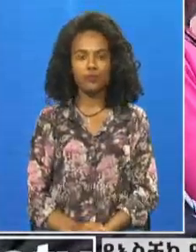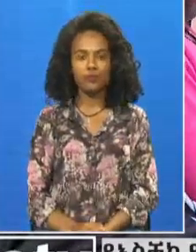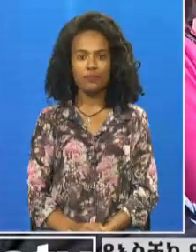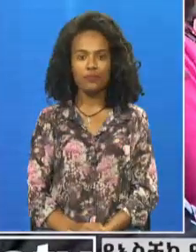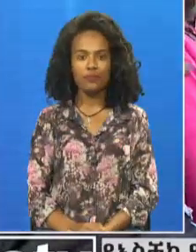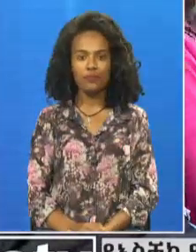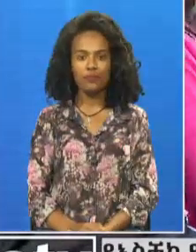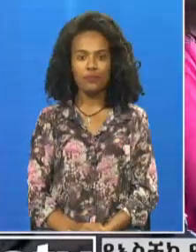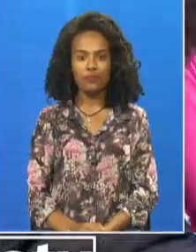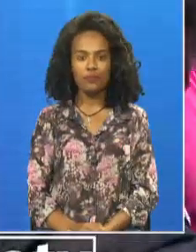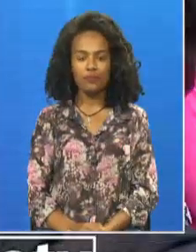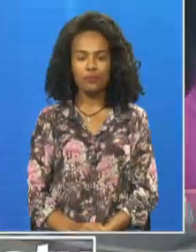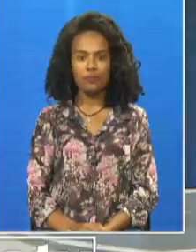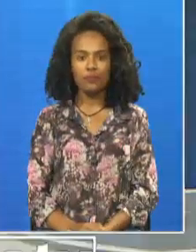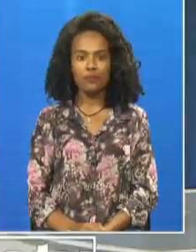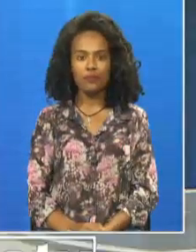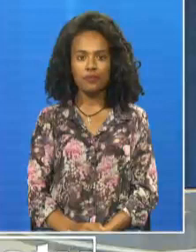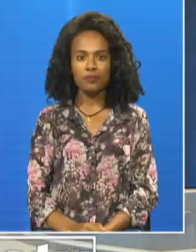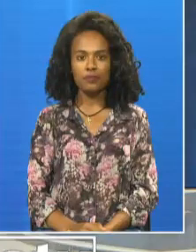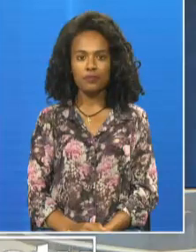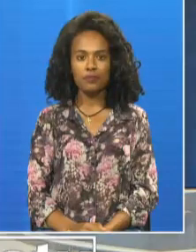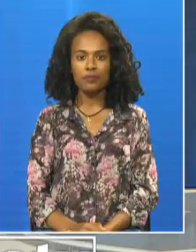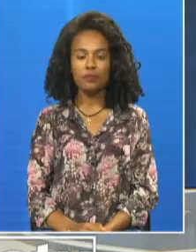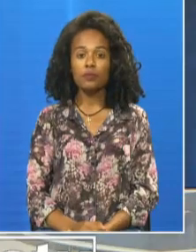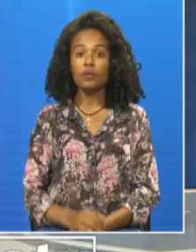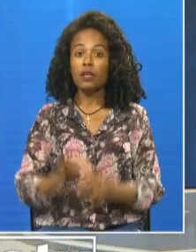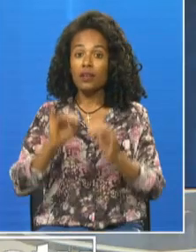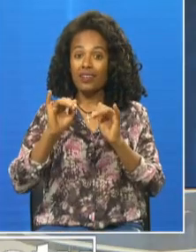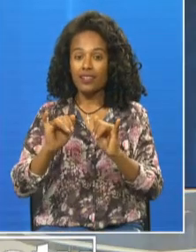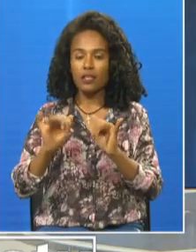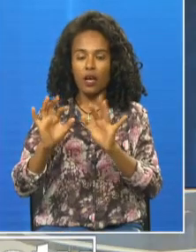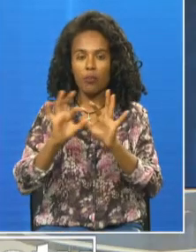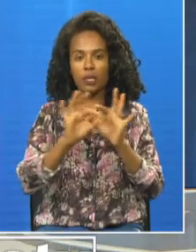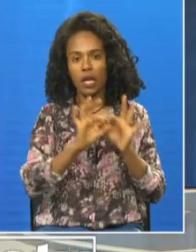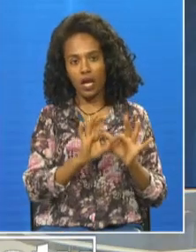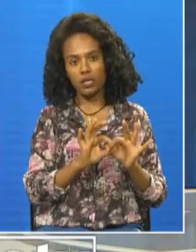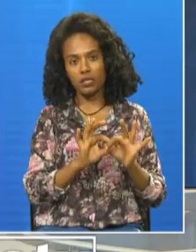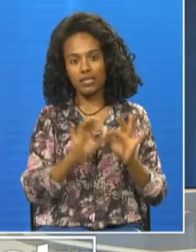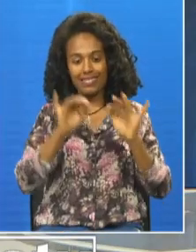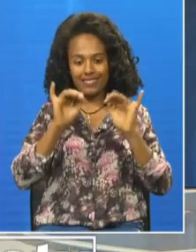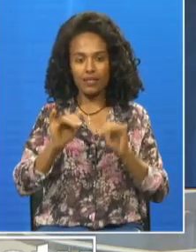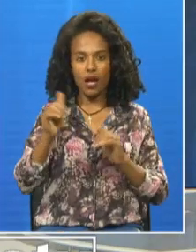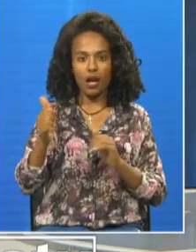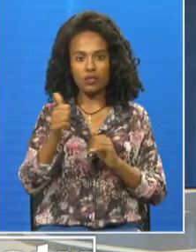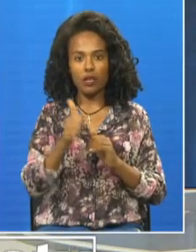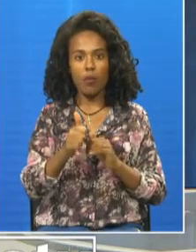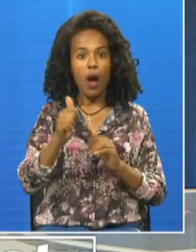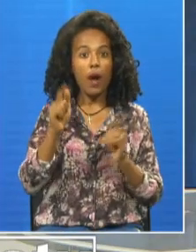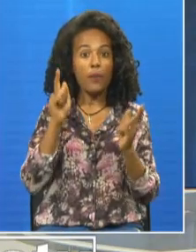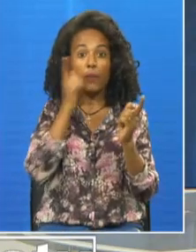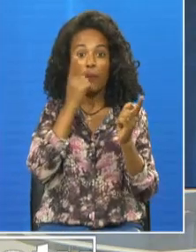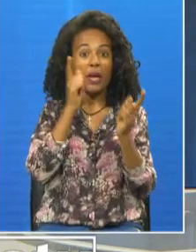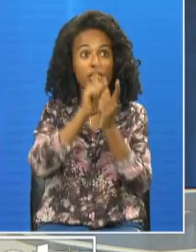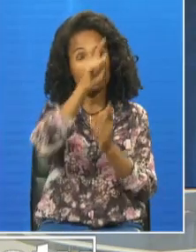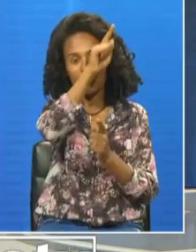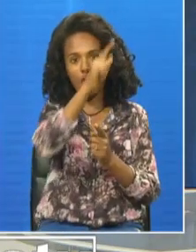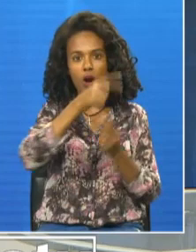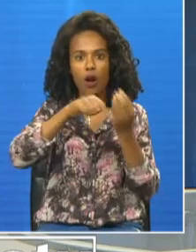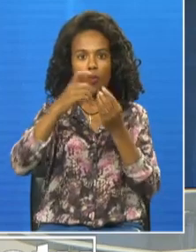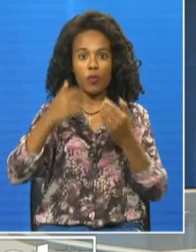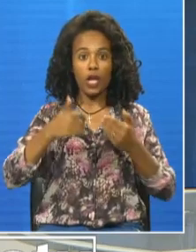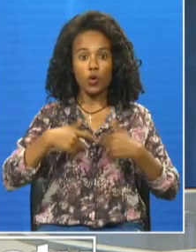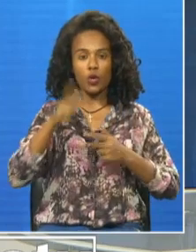ማስተዋል ችለናል። እኛም እንግዲህ የትራንስፖርት አገልግሎት ስንጠቀም በተለይ በ50 በመቶ ከ50 በመቶ በላይ እንዳይጭኑ በማድረግ